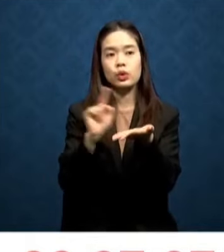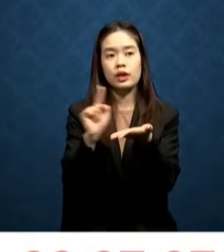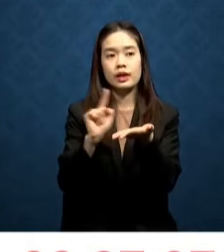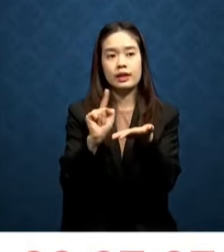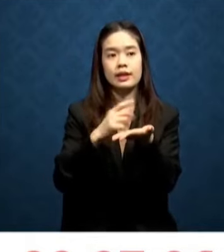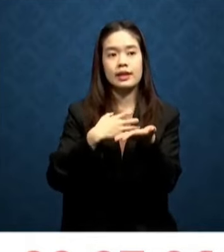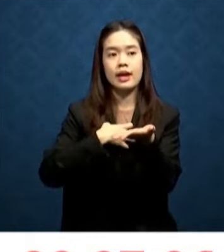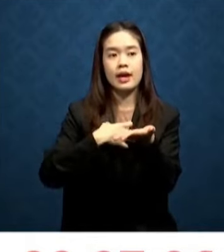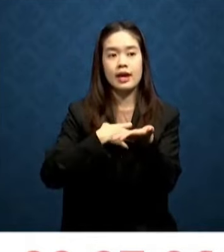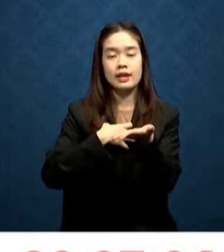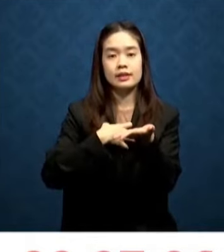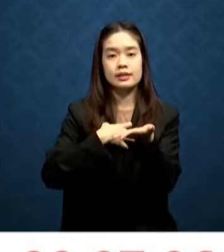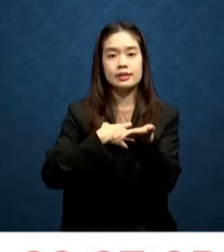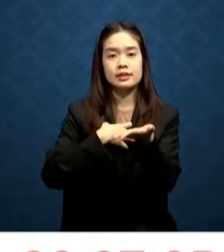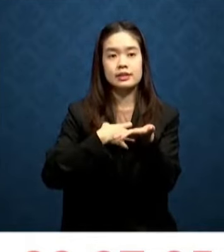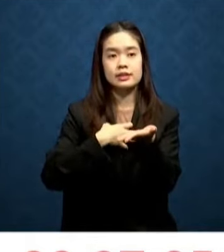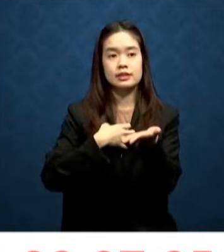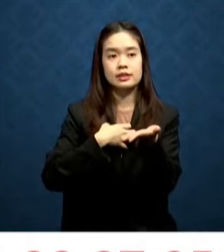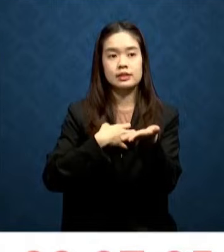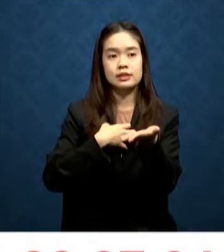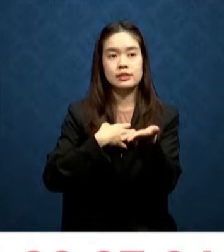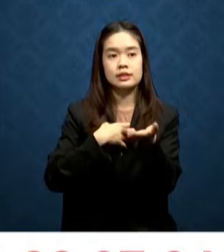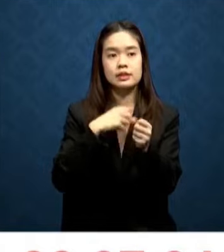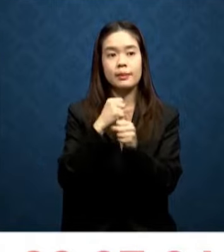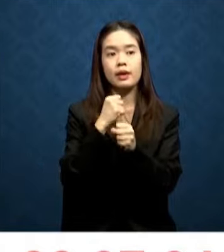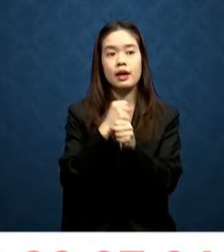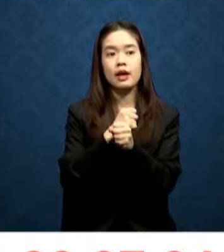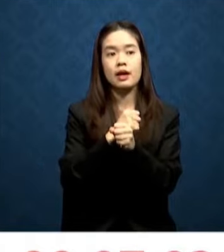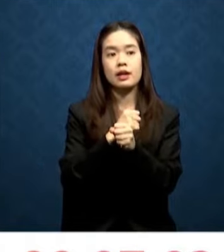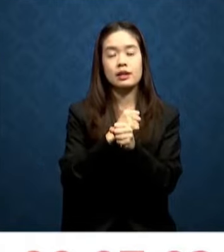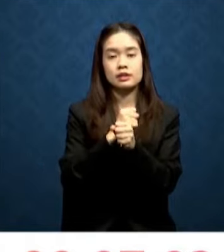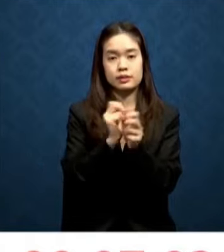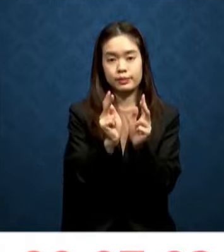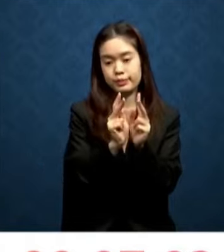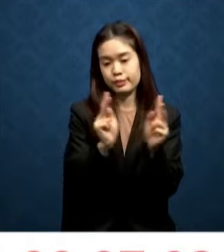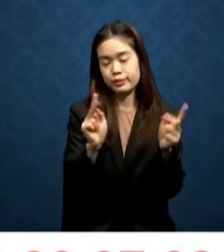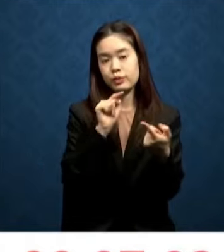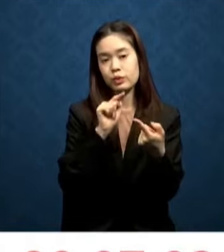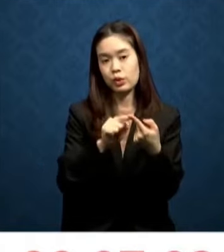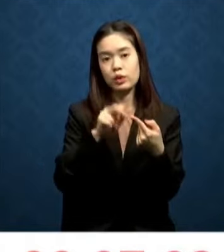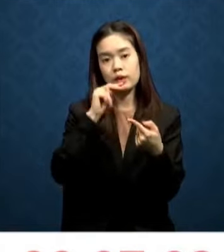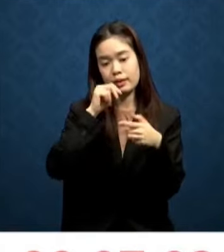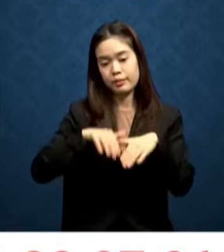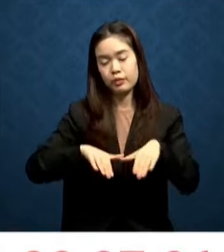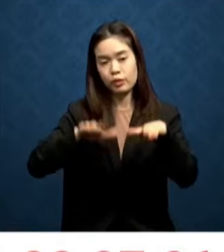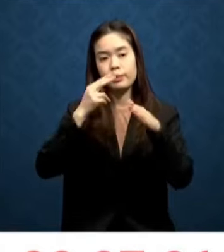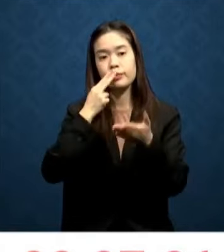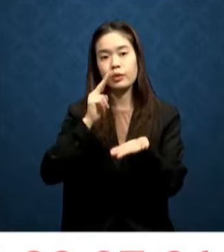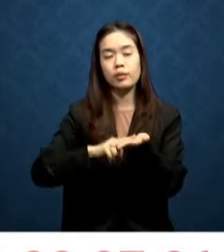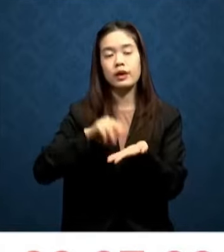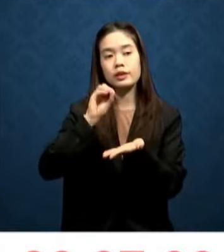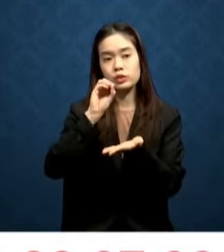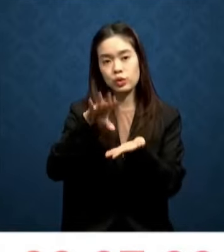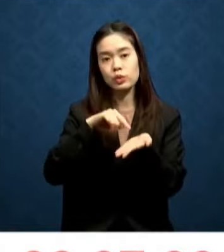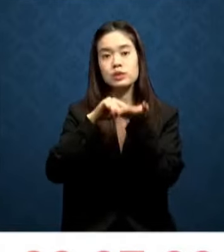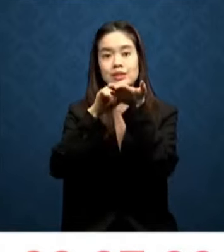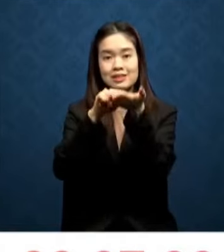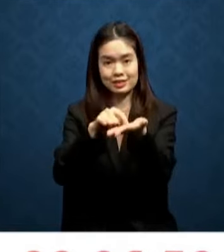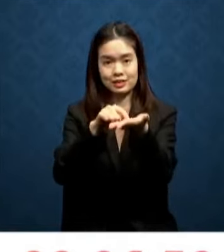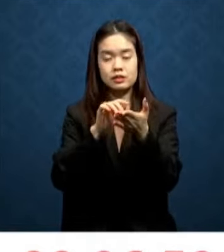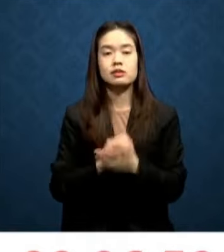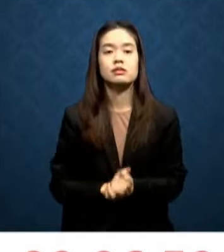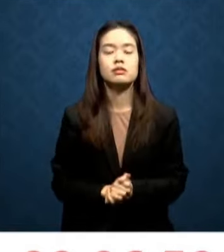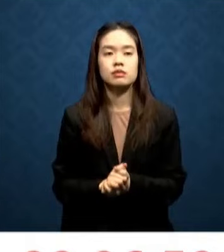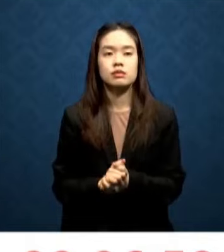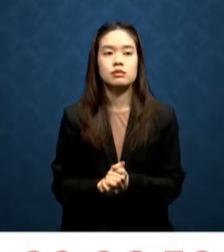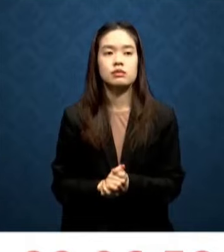งขอตั้งกมธ.วิสามันเรื่องน้ำท่วมไปเป็นหนังสือนะครับทั้งที่ทั้ง